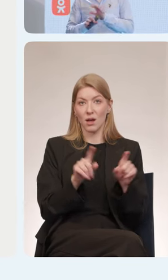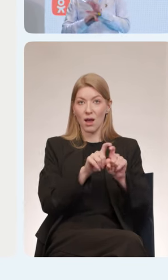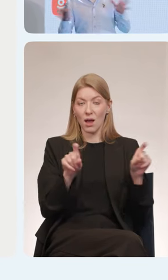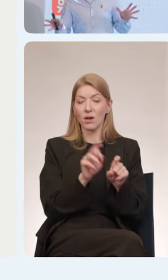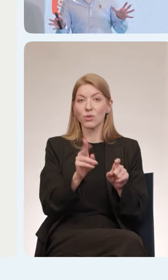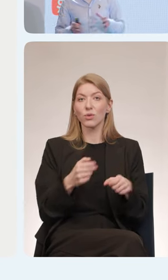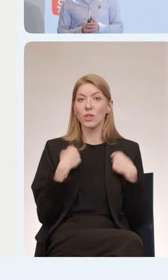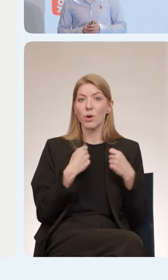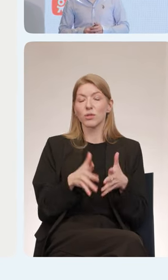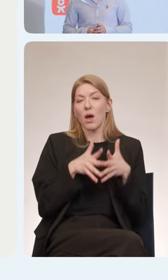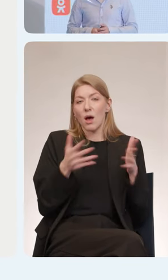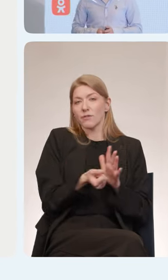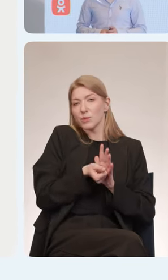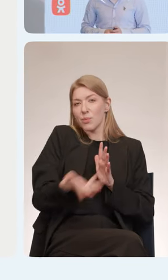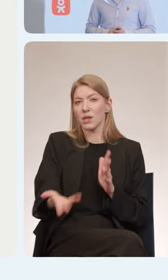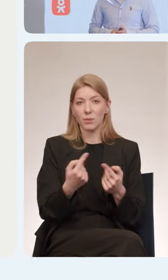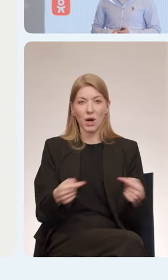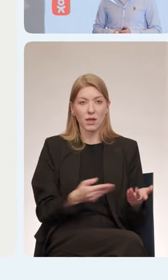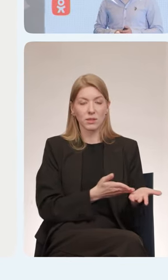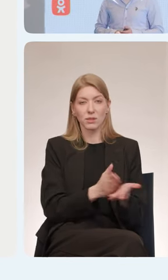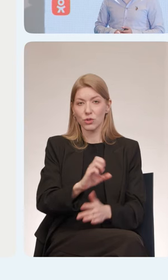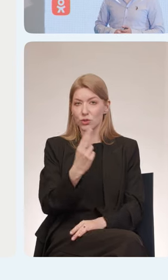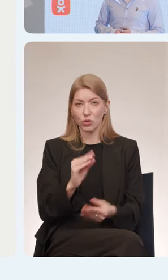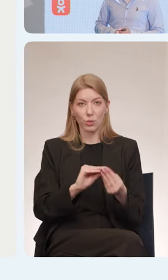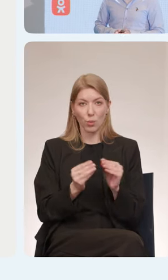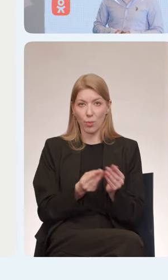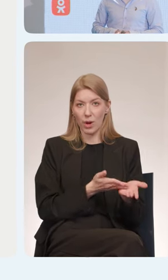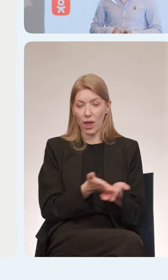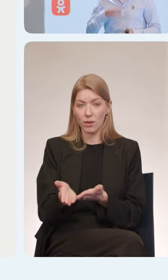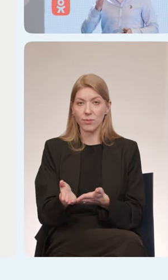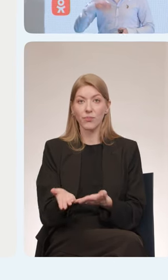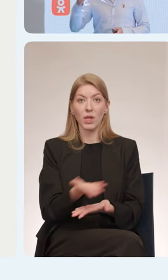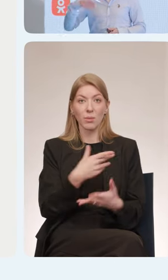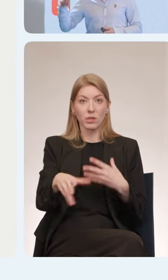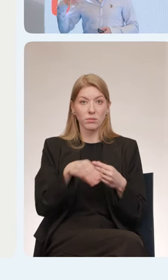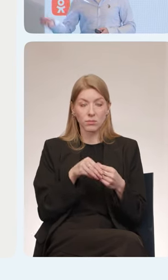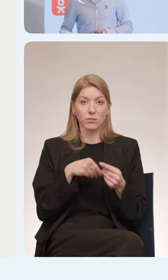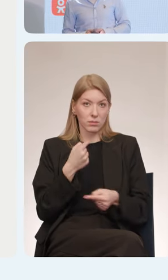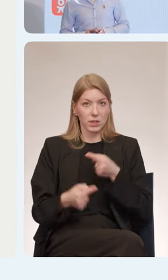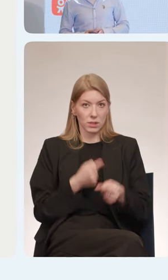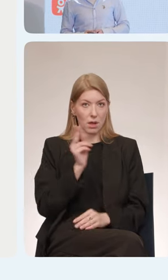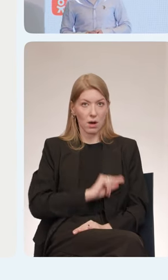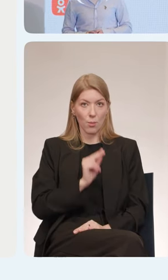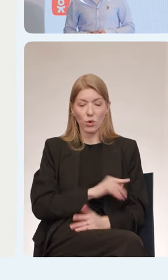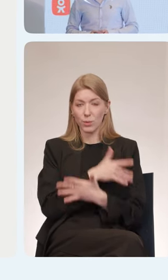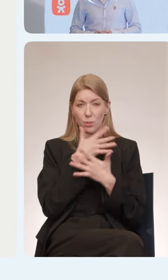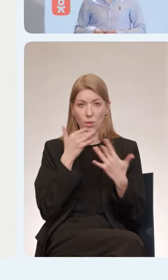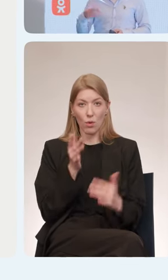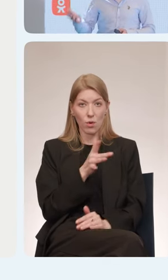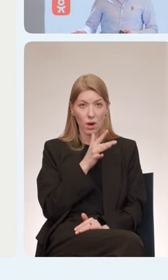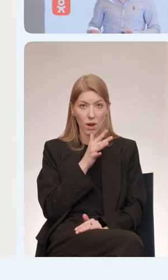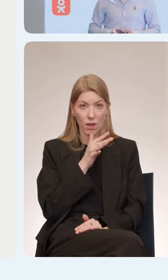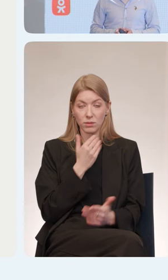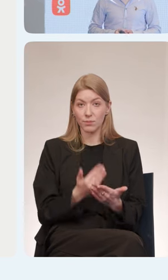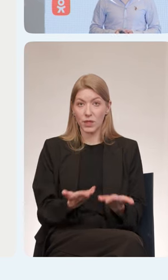очень большим спектром разных социальных проблем. И мы с ними системно работаем уже много лет. Ну